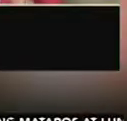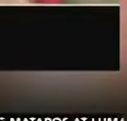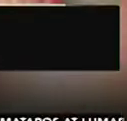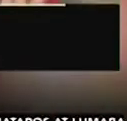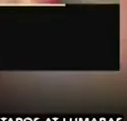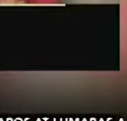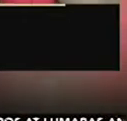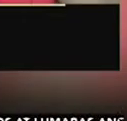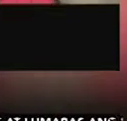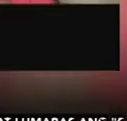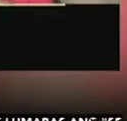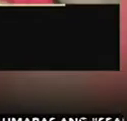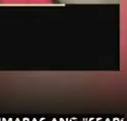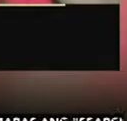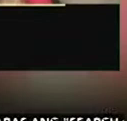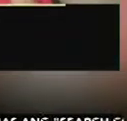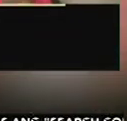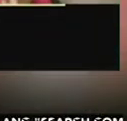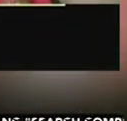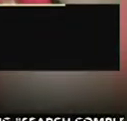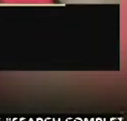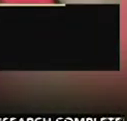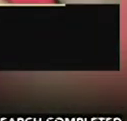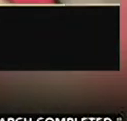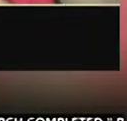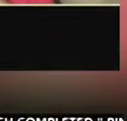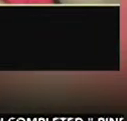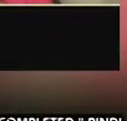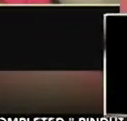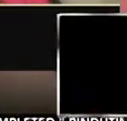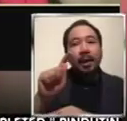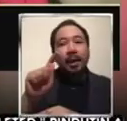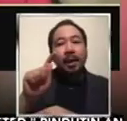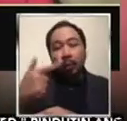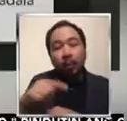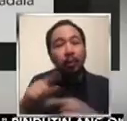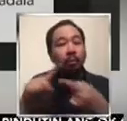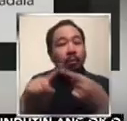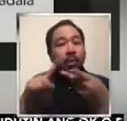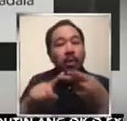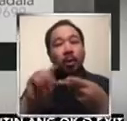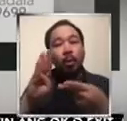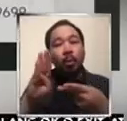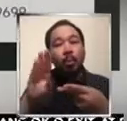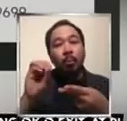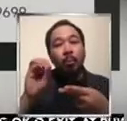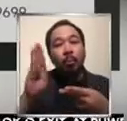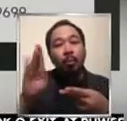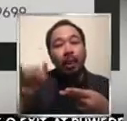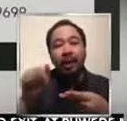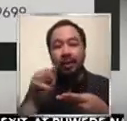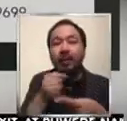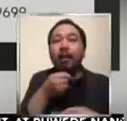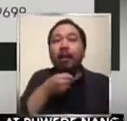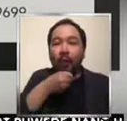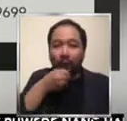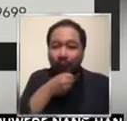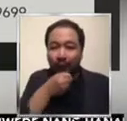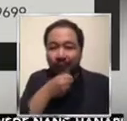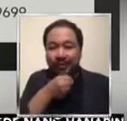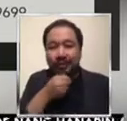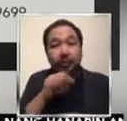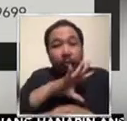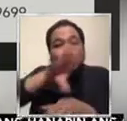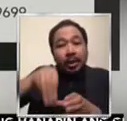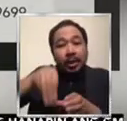Affairs. Sina Betong Sumaya at Bubay ang nagsilbing hosts ng online benefit show. Ilan lamang sa mga kumanta sina Asia's